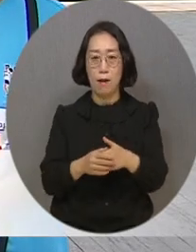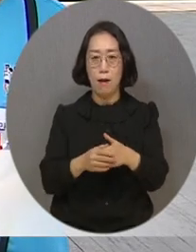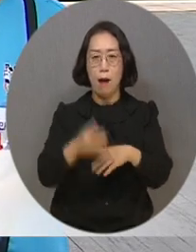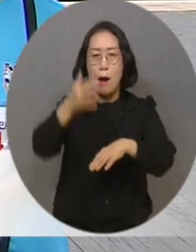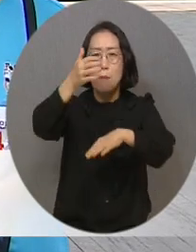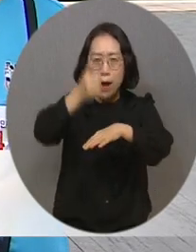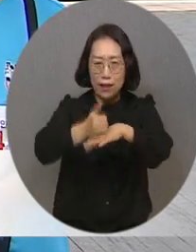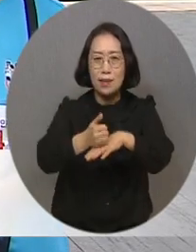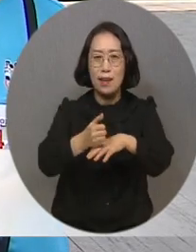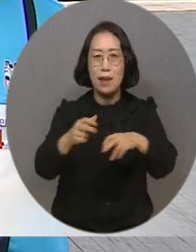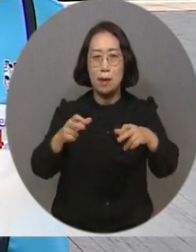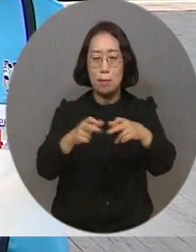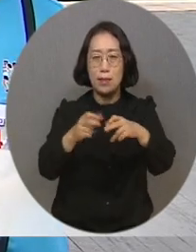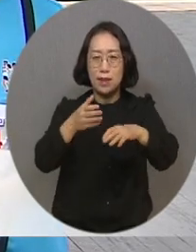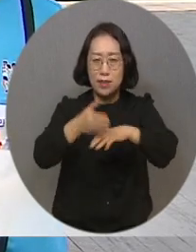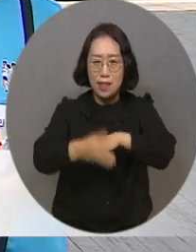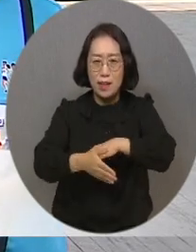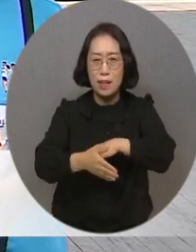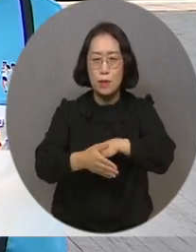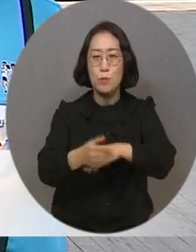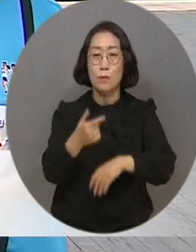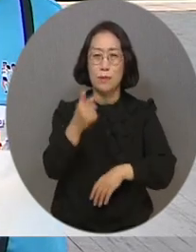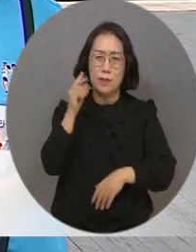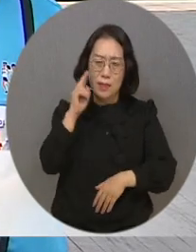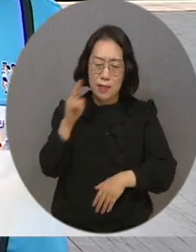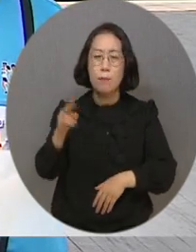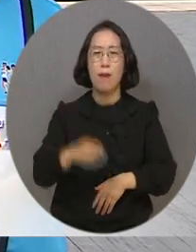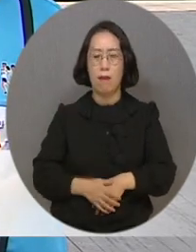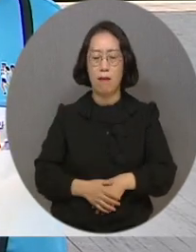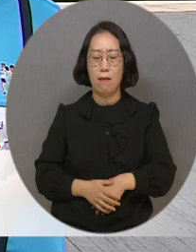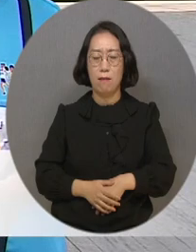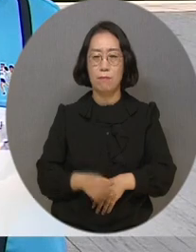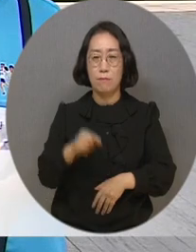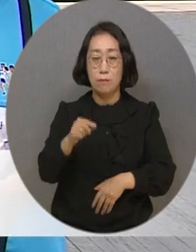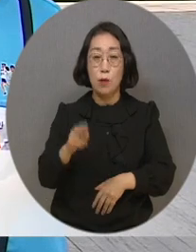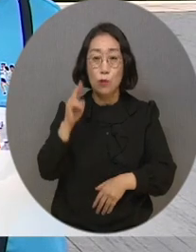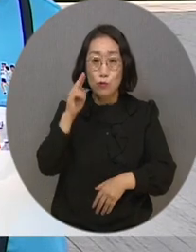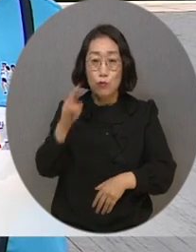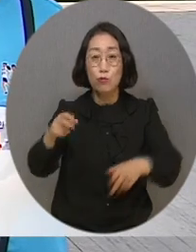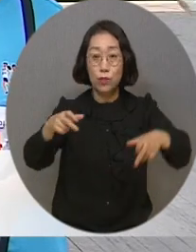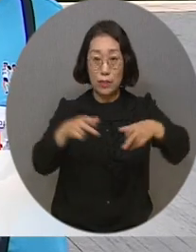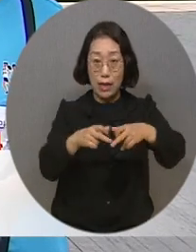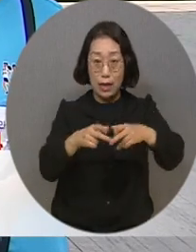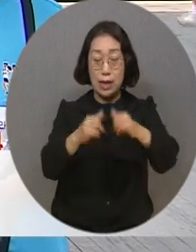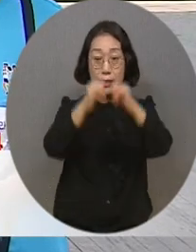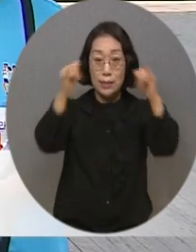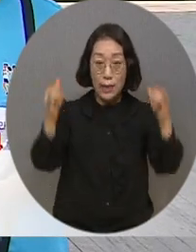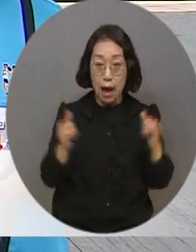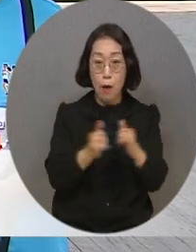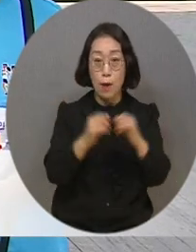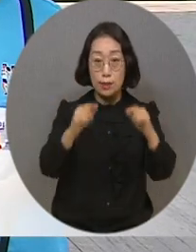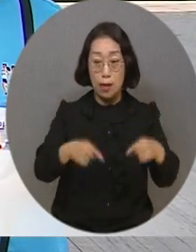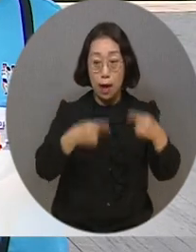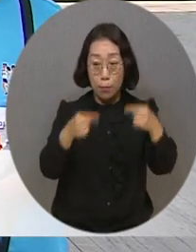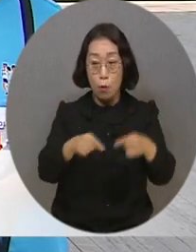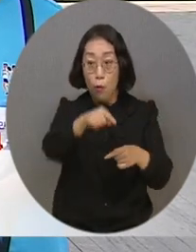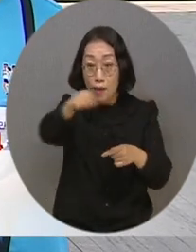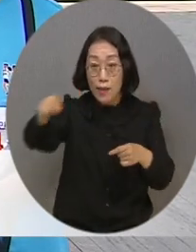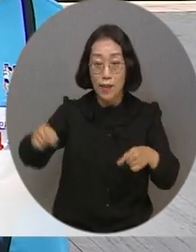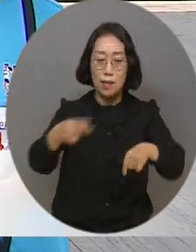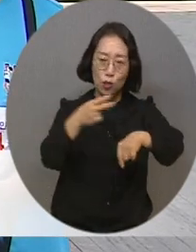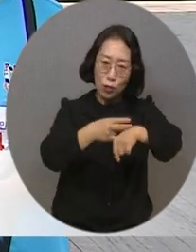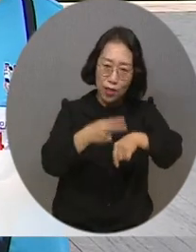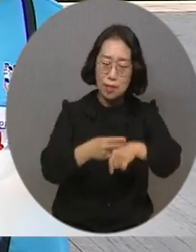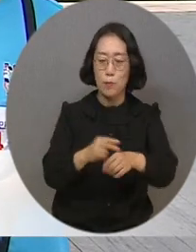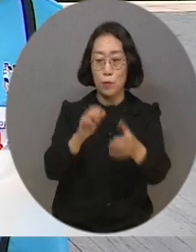심해요. 굉장히 중증장애하기 때문에 사회 참여를 위해서 많은 선생님들도 만나고 친구도 만나가